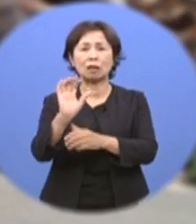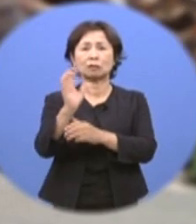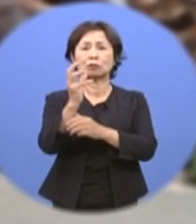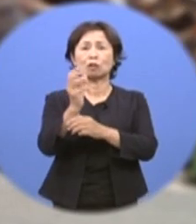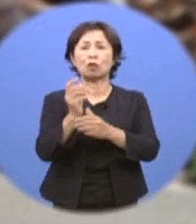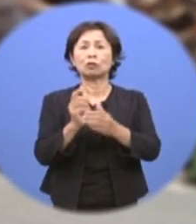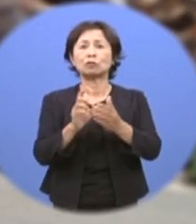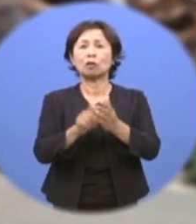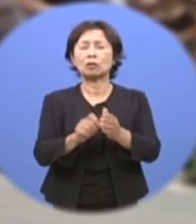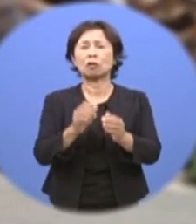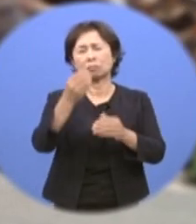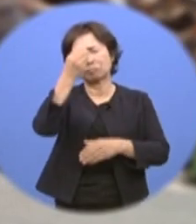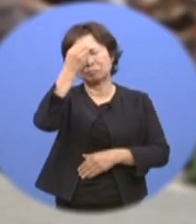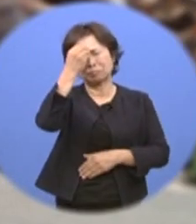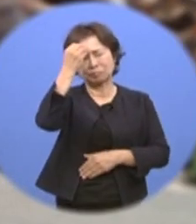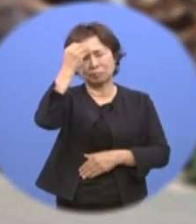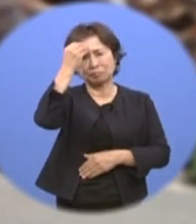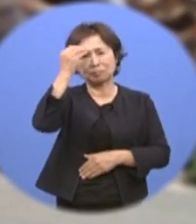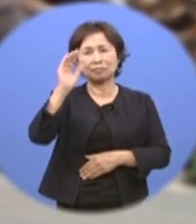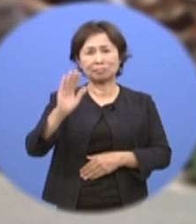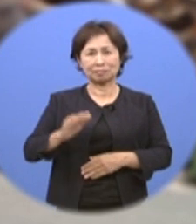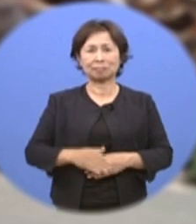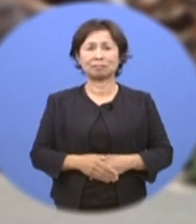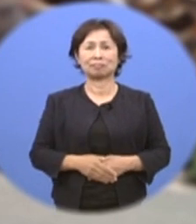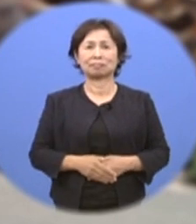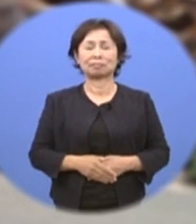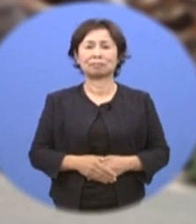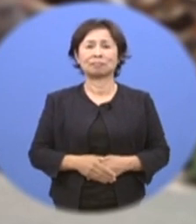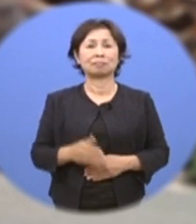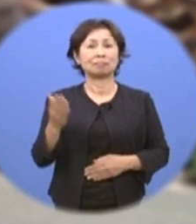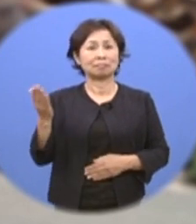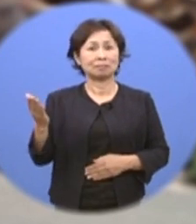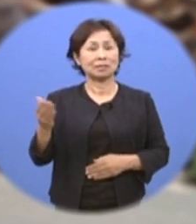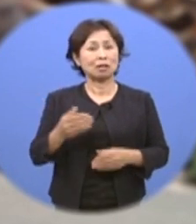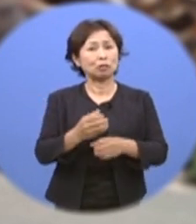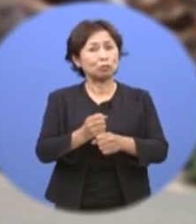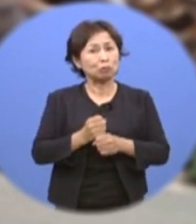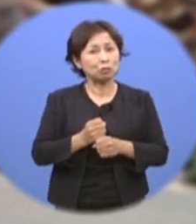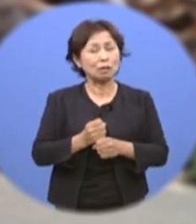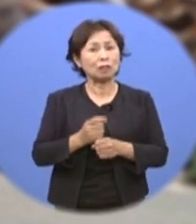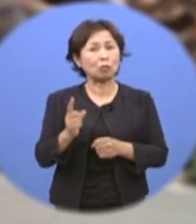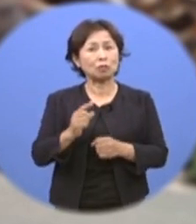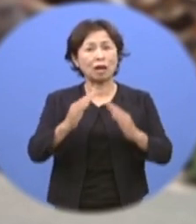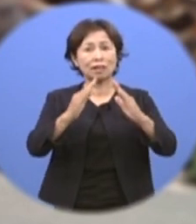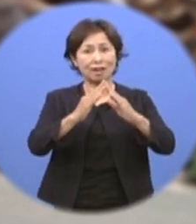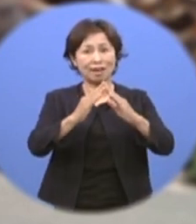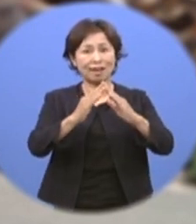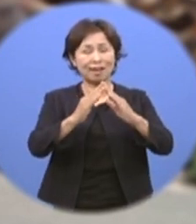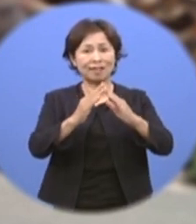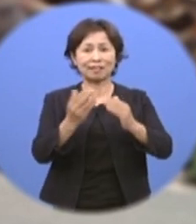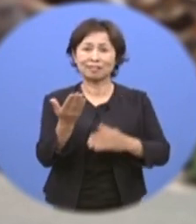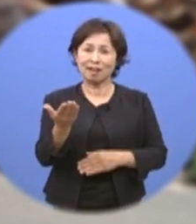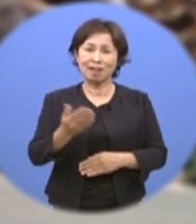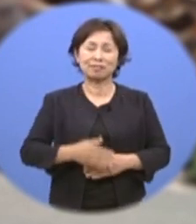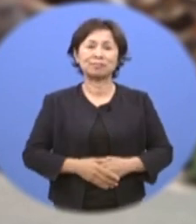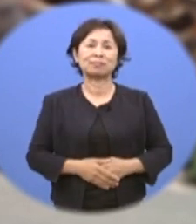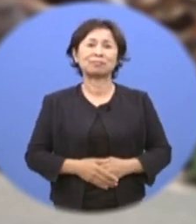。 耐震性に注意が必要となるのはどのような住宅なのでしょうか。